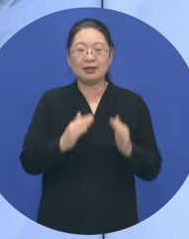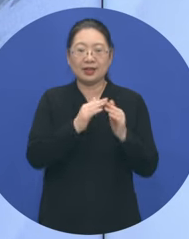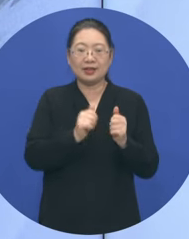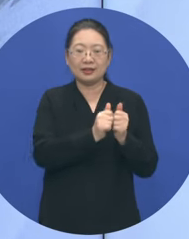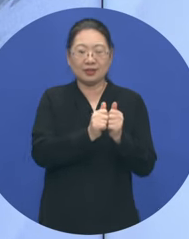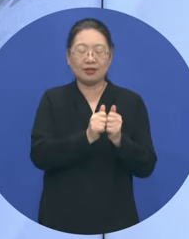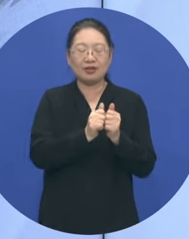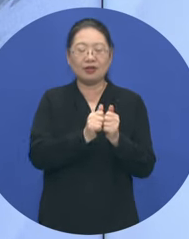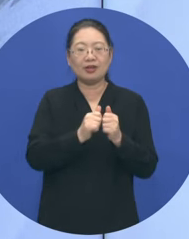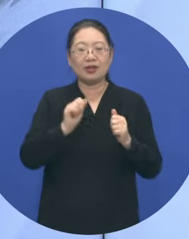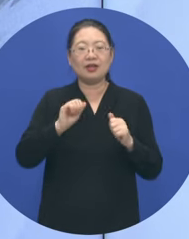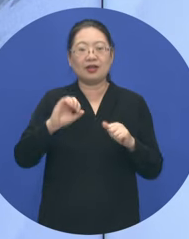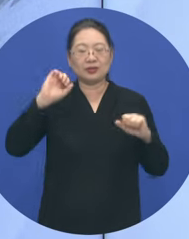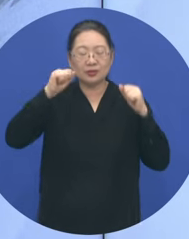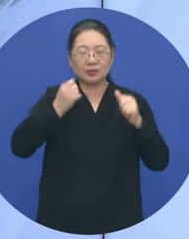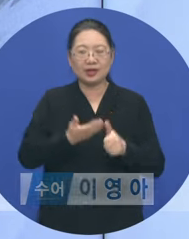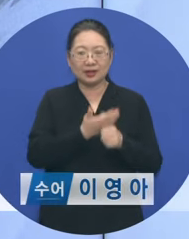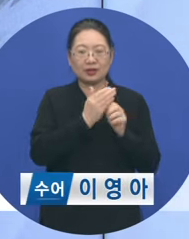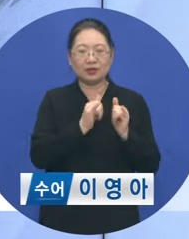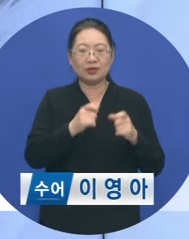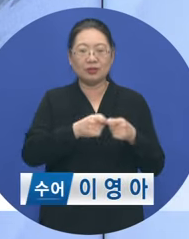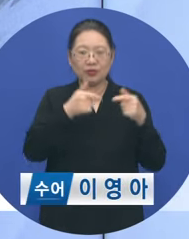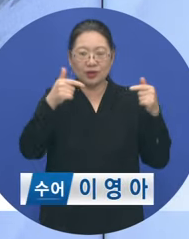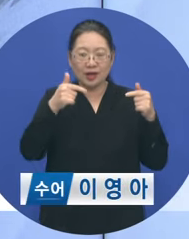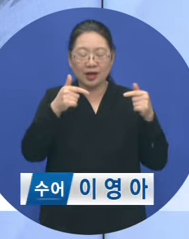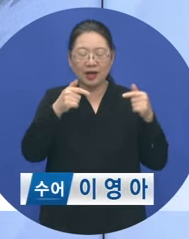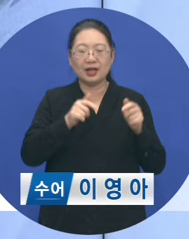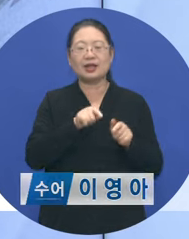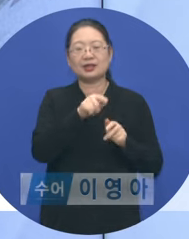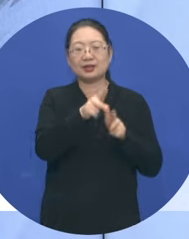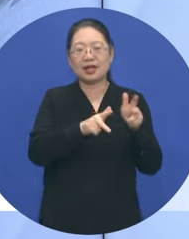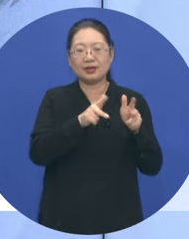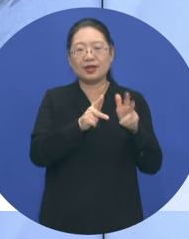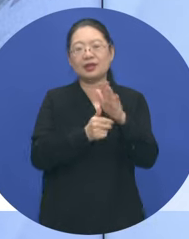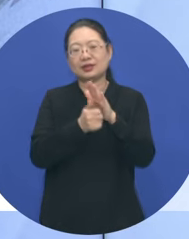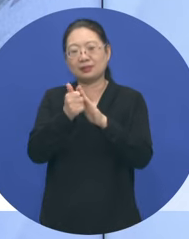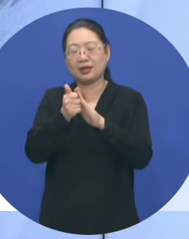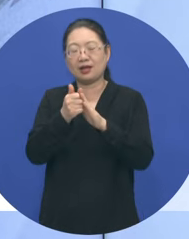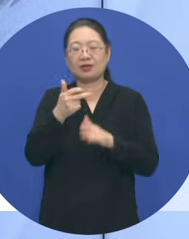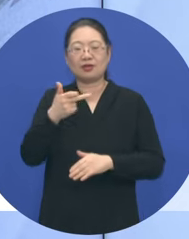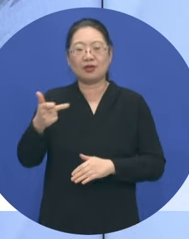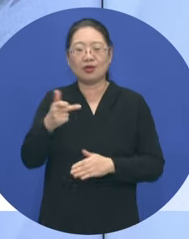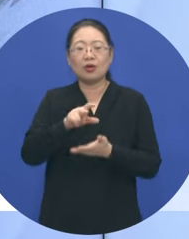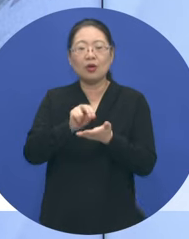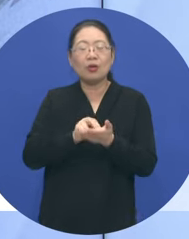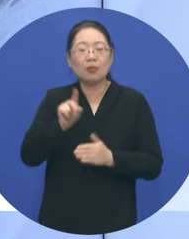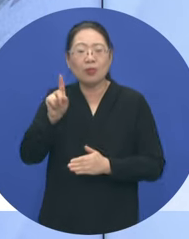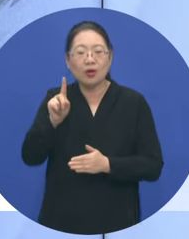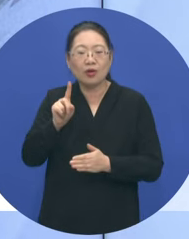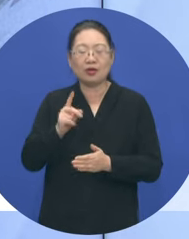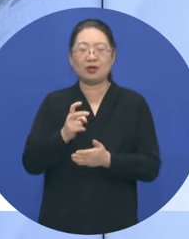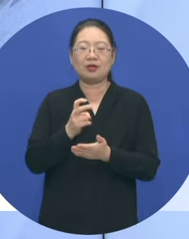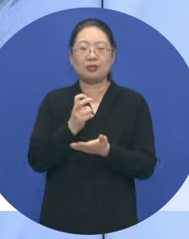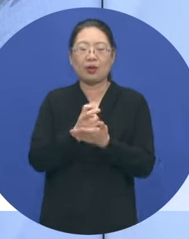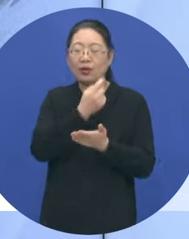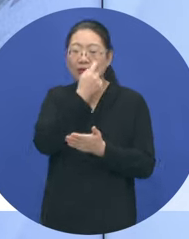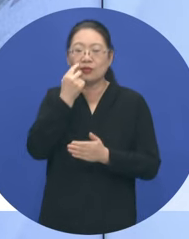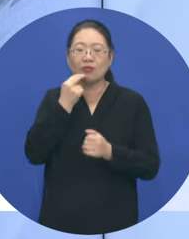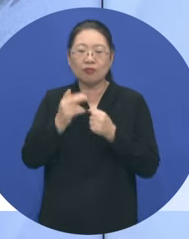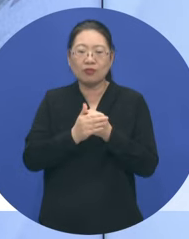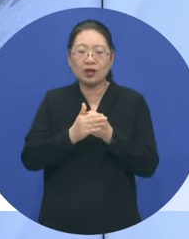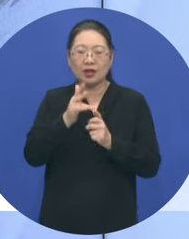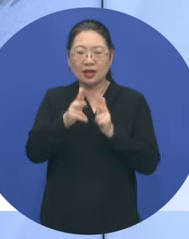반려동물 양육 인구가 늘어나면서 관련 산업도 블루오션으로 떠오르고 있는데요. 문제는 새로운 기술에 대한 법적 근거가